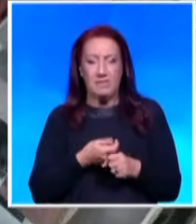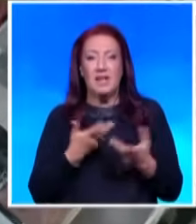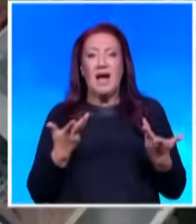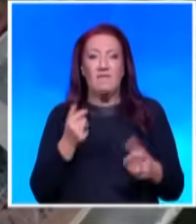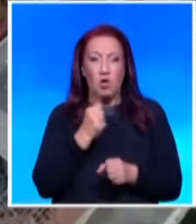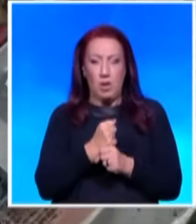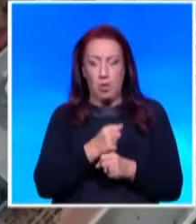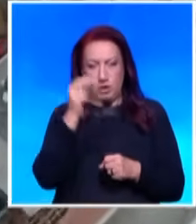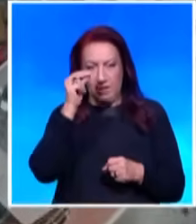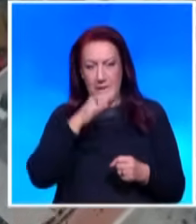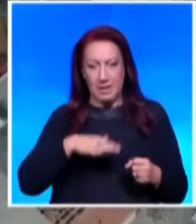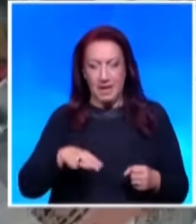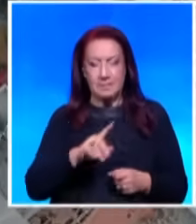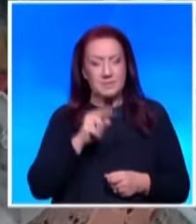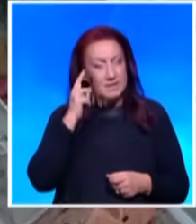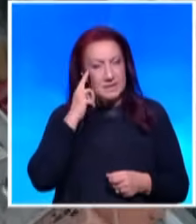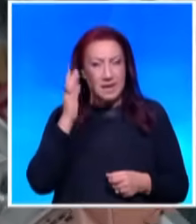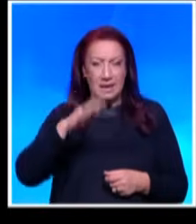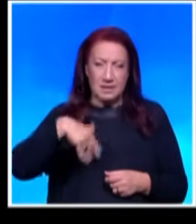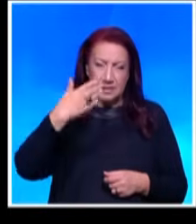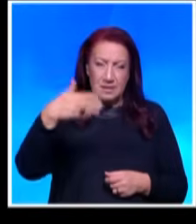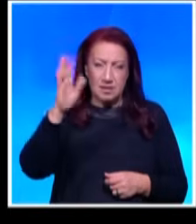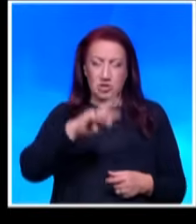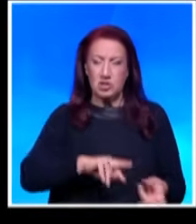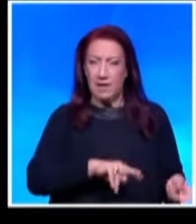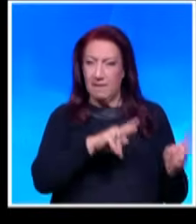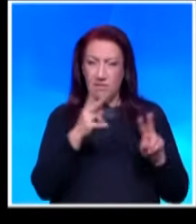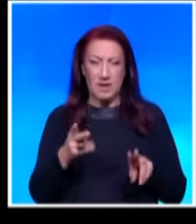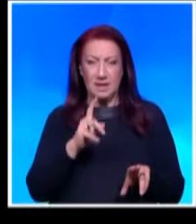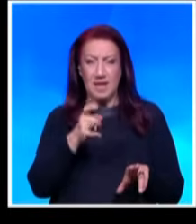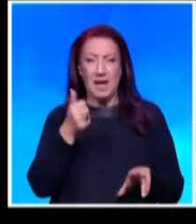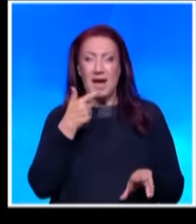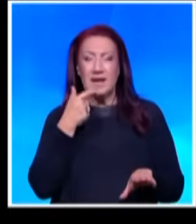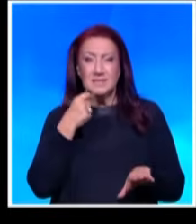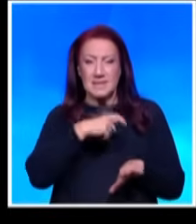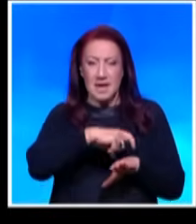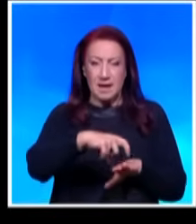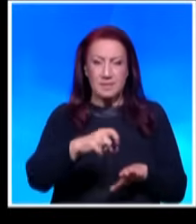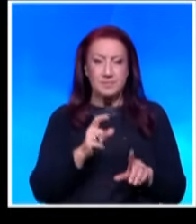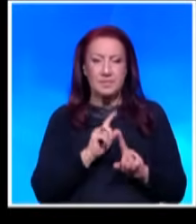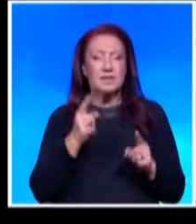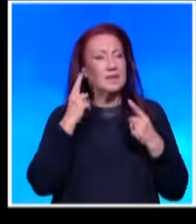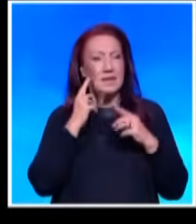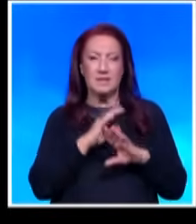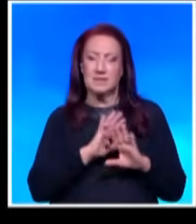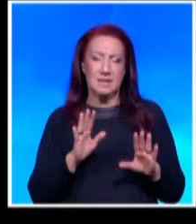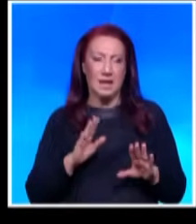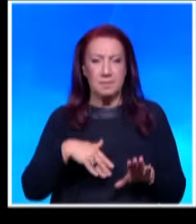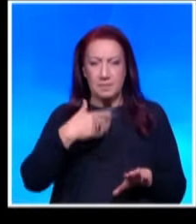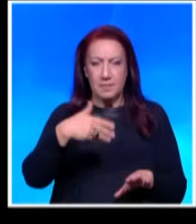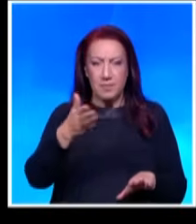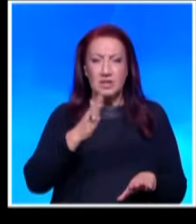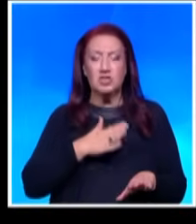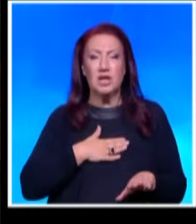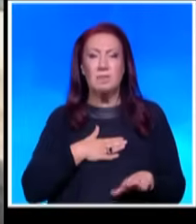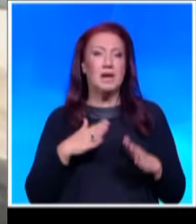са сигурни дали някога ще могат да се върнат в Газа. Не знаем дали един ден изобщо ще имаме дом. А